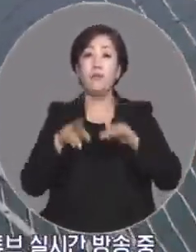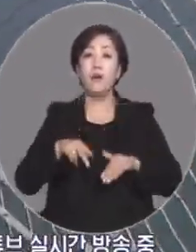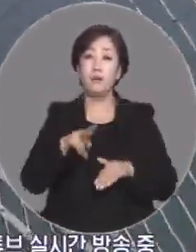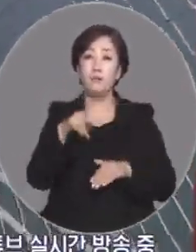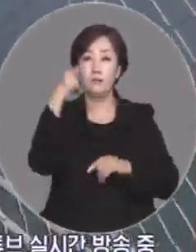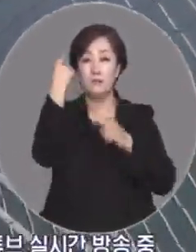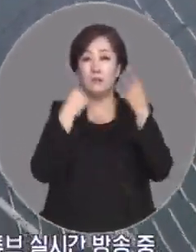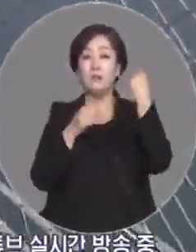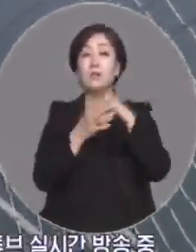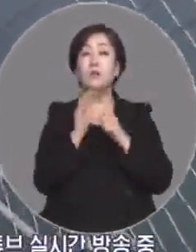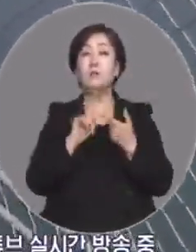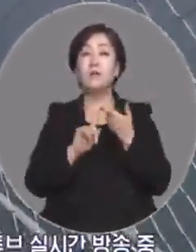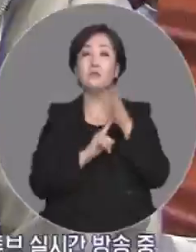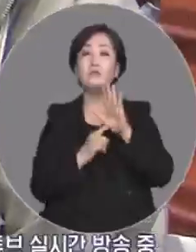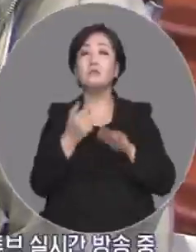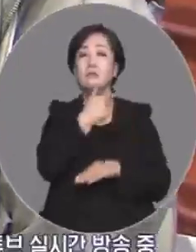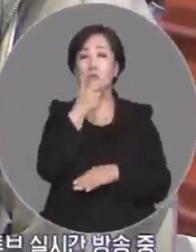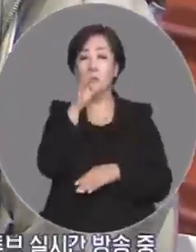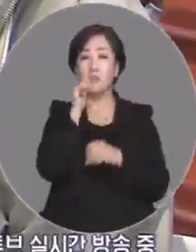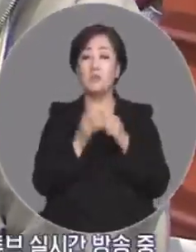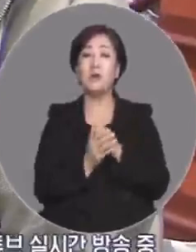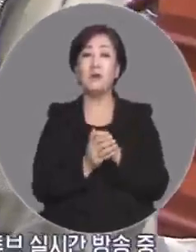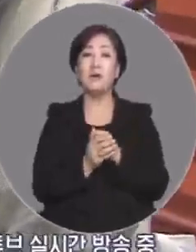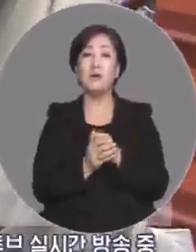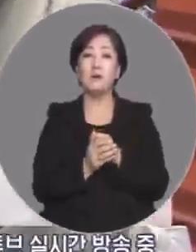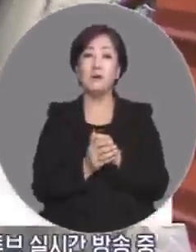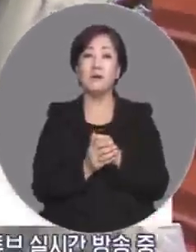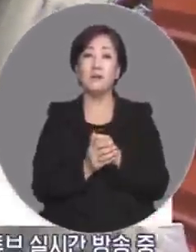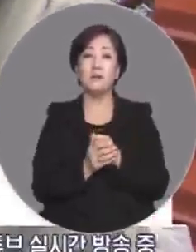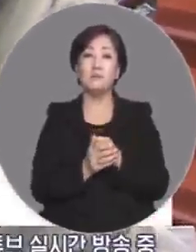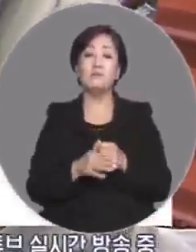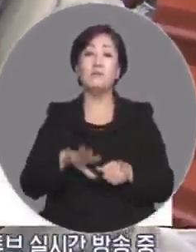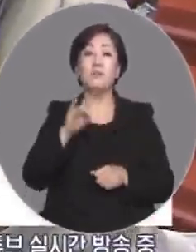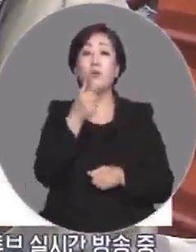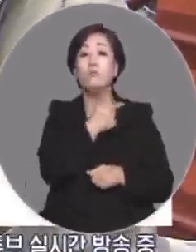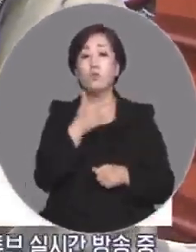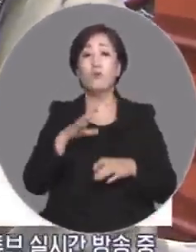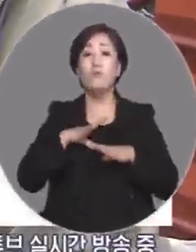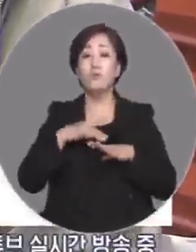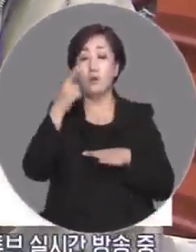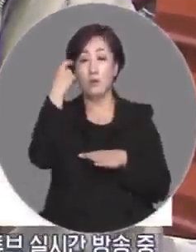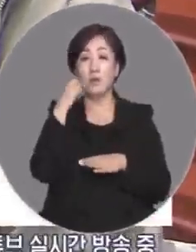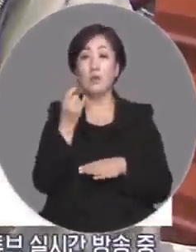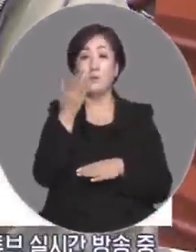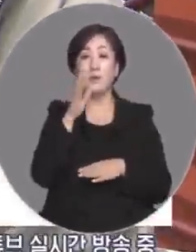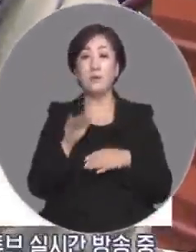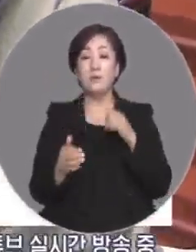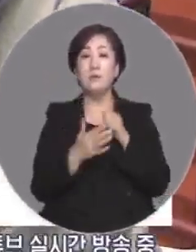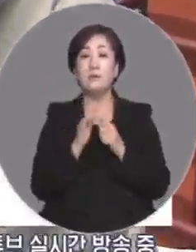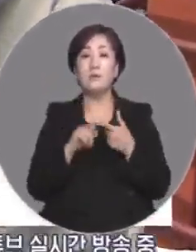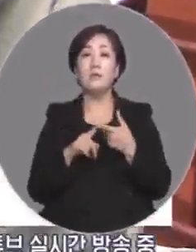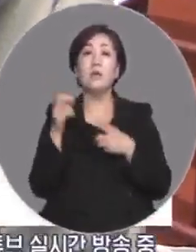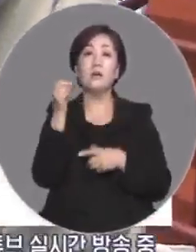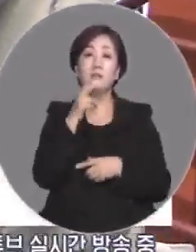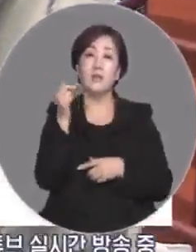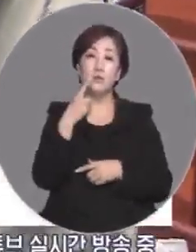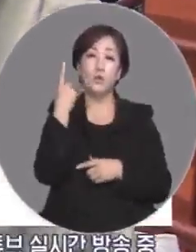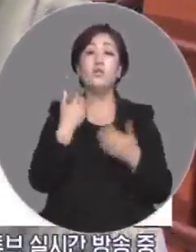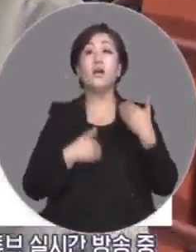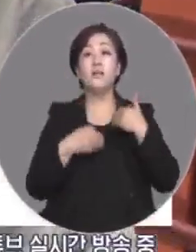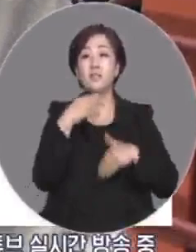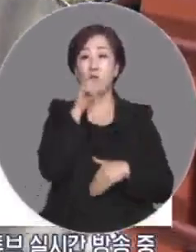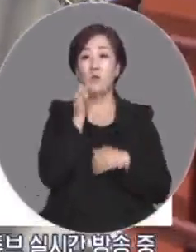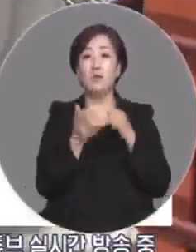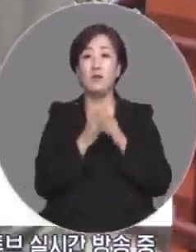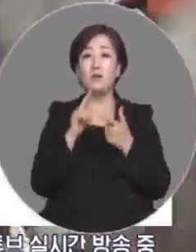아찔한 기분을 선사합니다. 좋은 것인데 무서운데 근데 걷다가